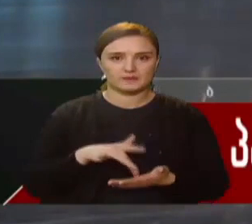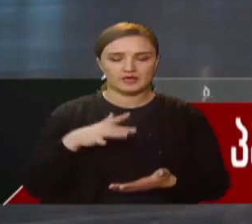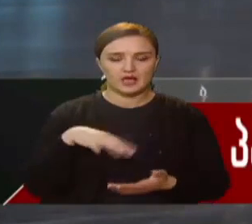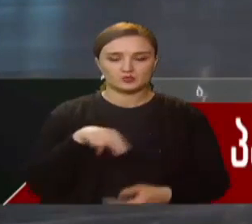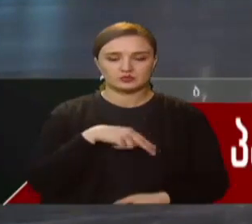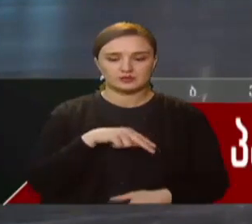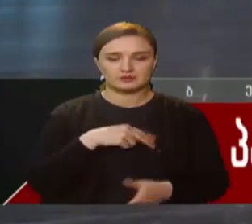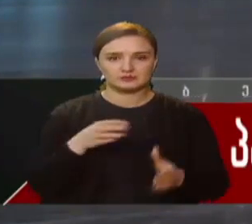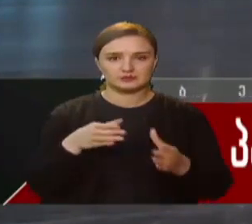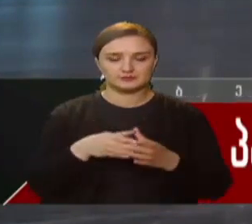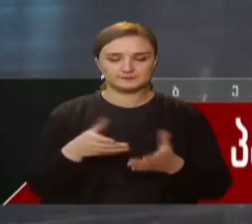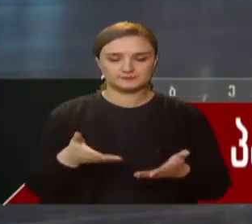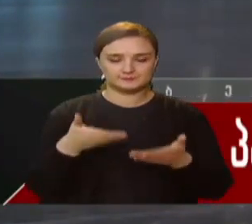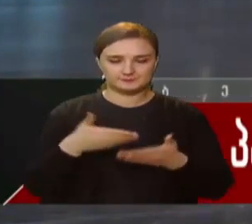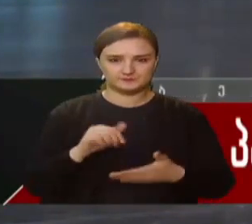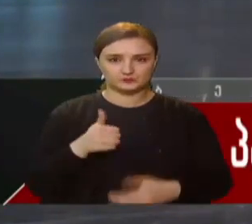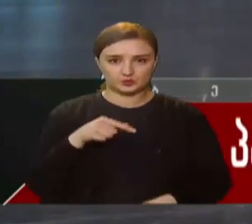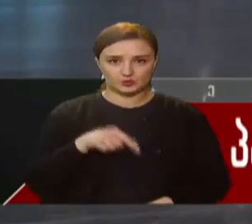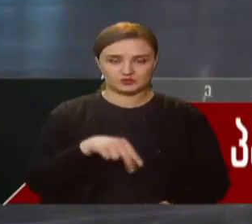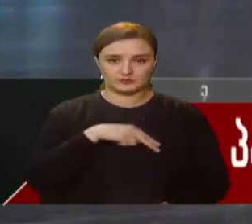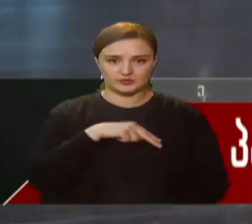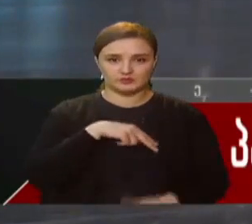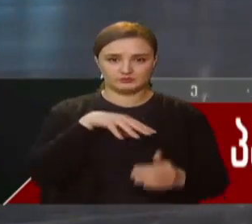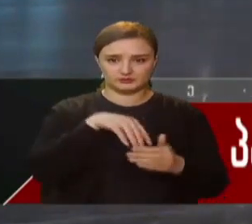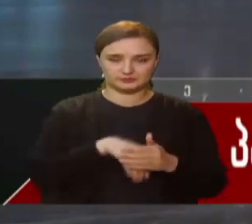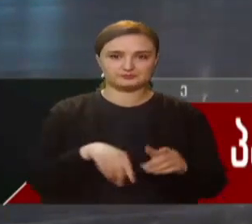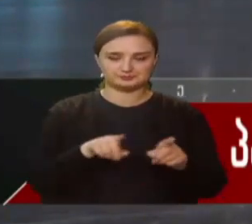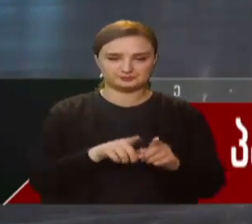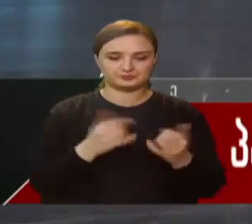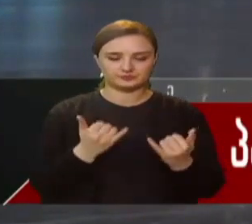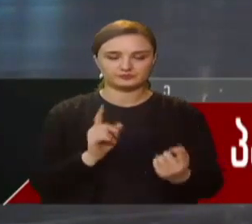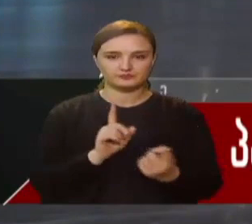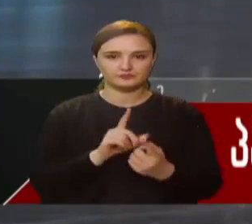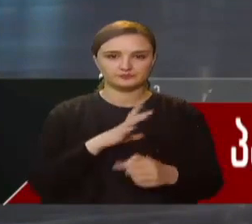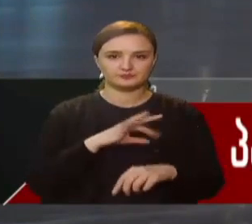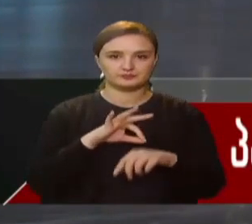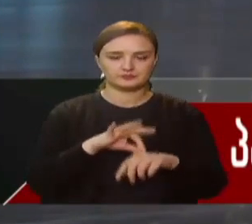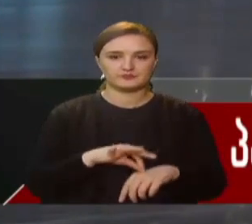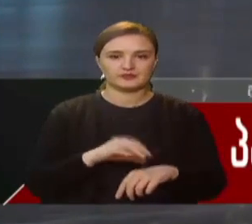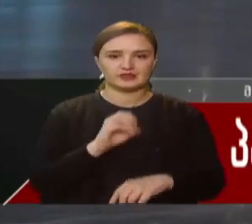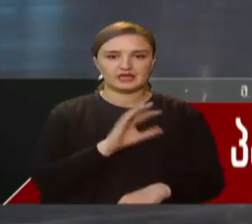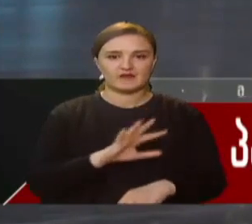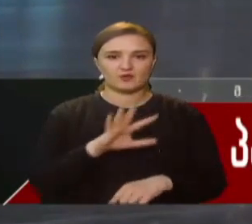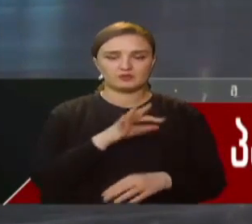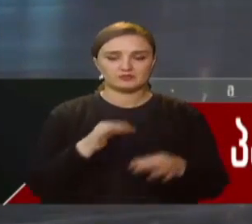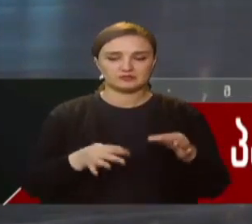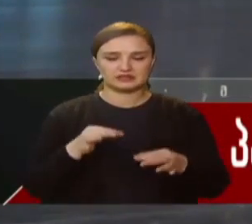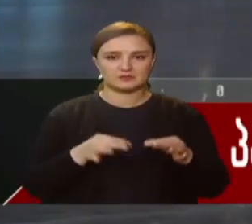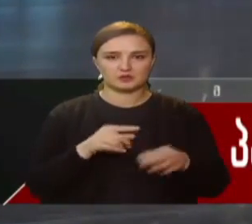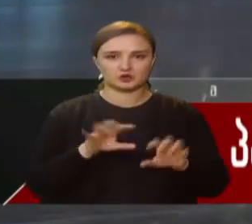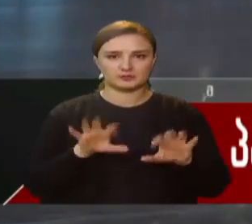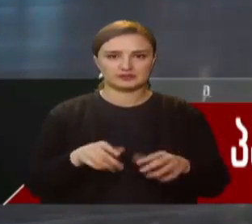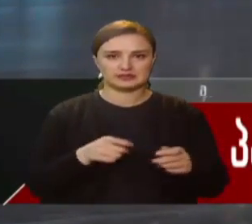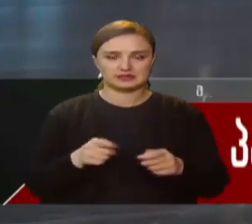საპარლამენტო დელეგაციას უმასპინძლეს როგორც ლუქსემბურგის პარლამენტში, ისე დღეს შეხვედრა გაიმართა ევროპის მართლმსაჯულების სასამართლოს